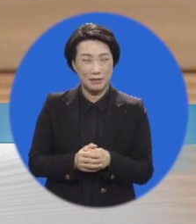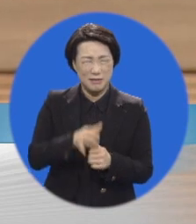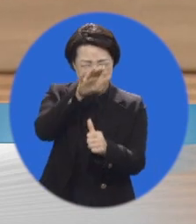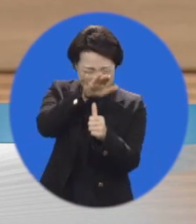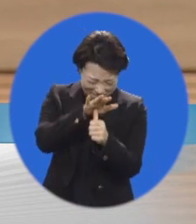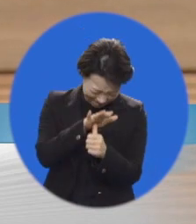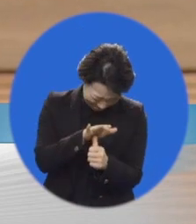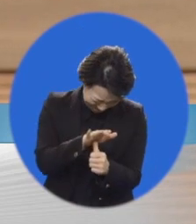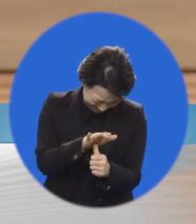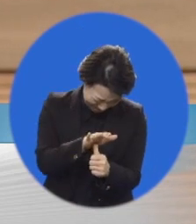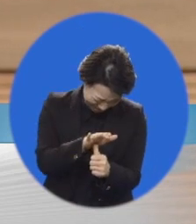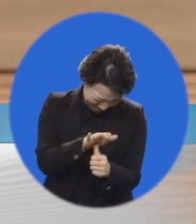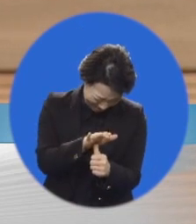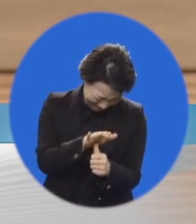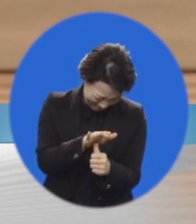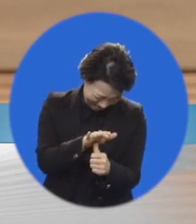놓고